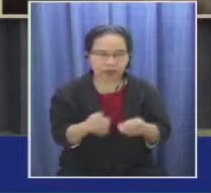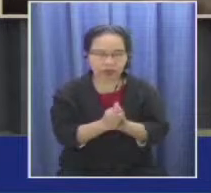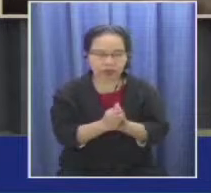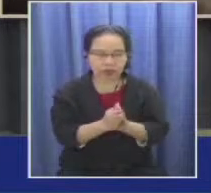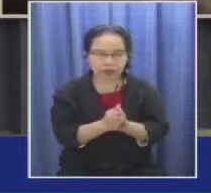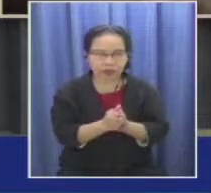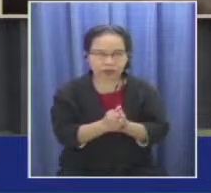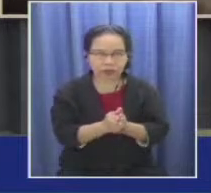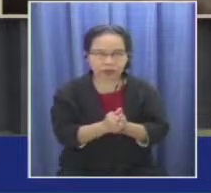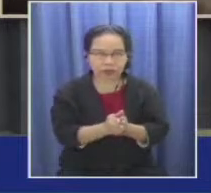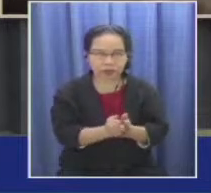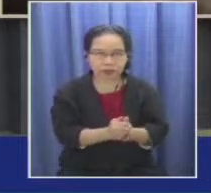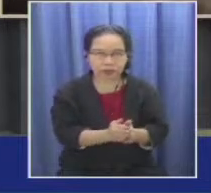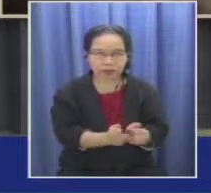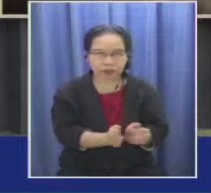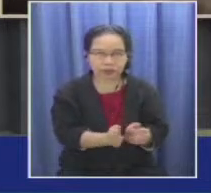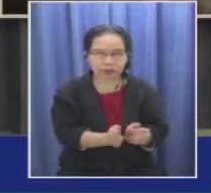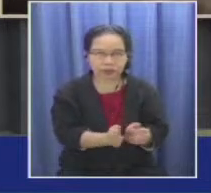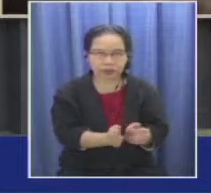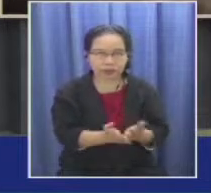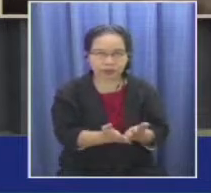atwere Onyankopɔn wɔ mpaebɔ mu